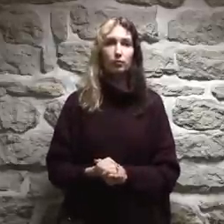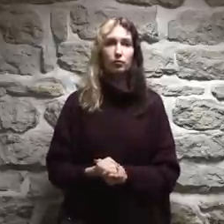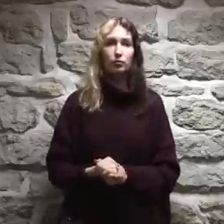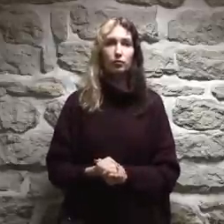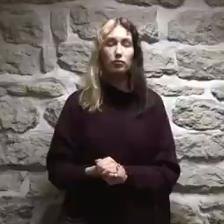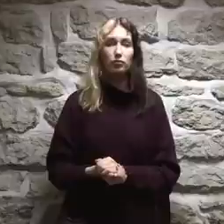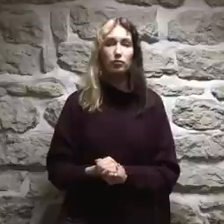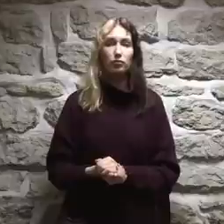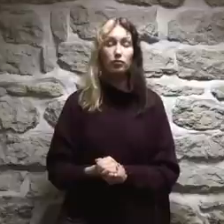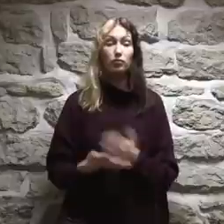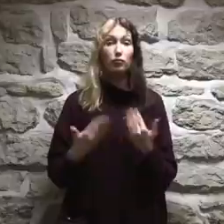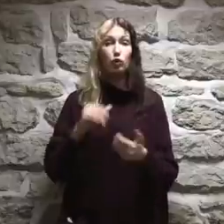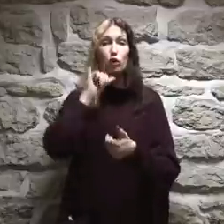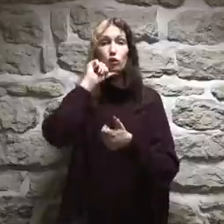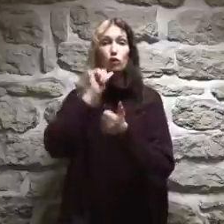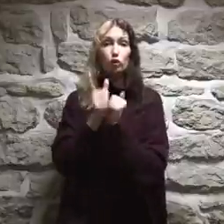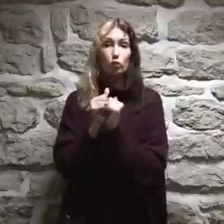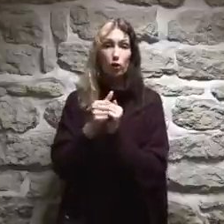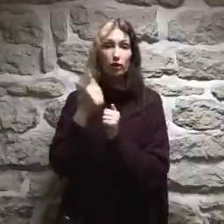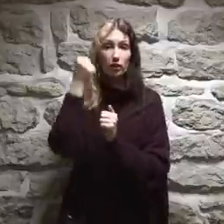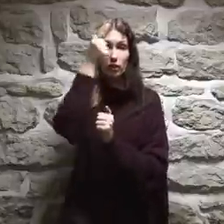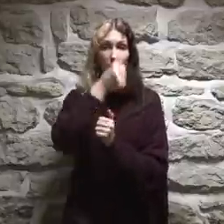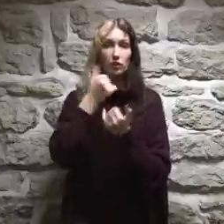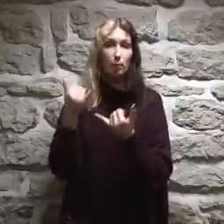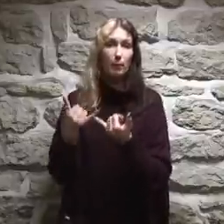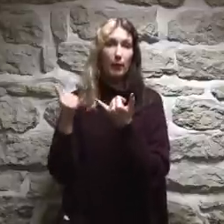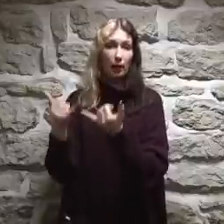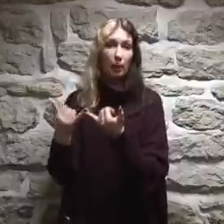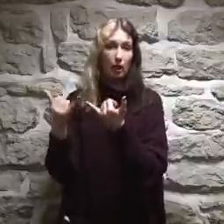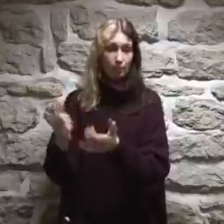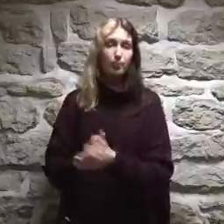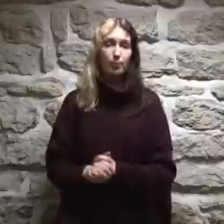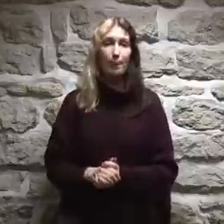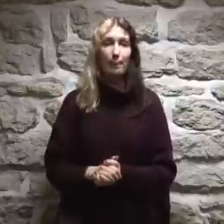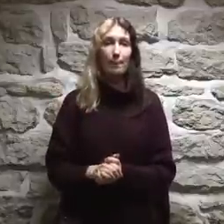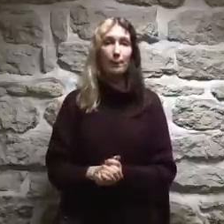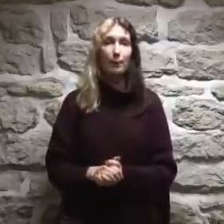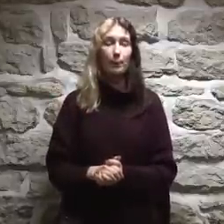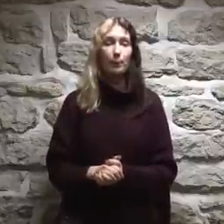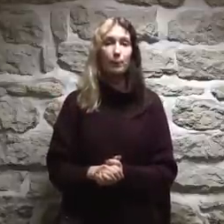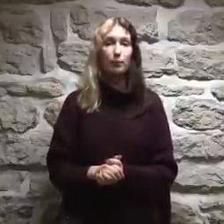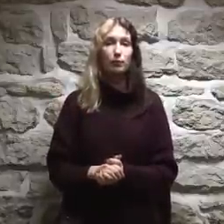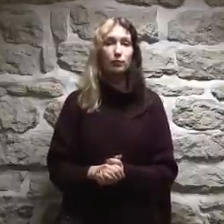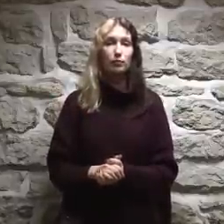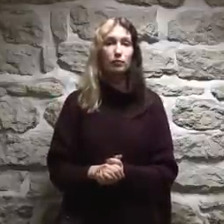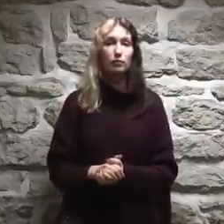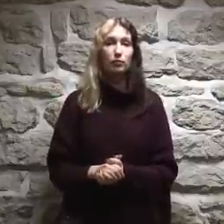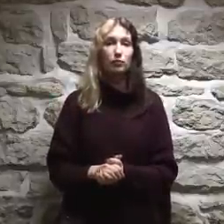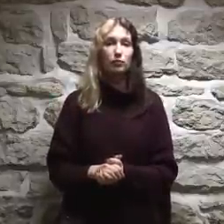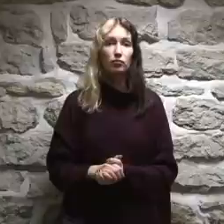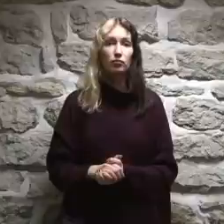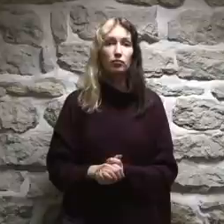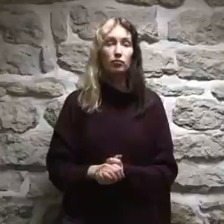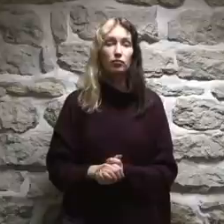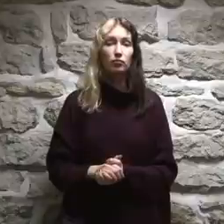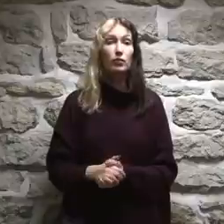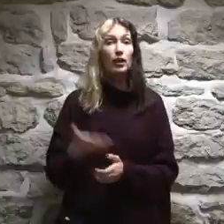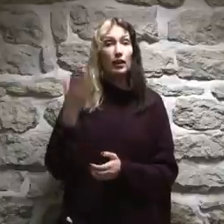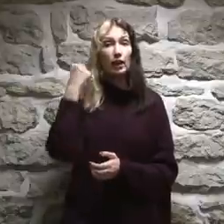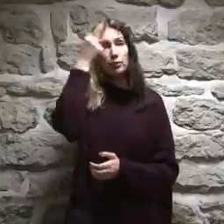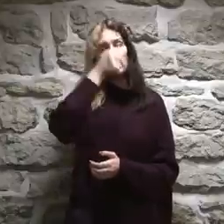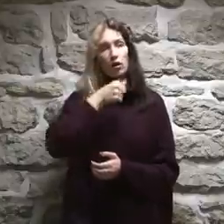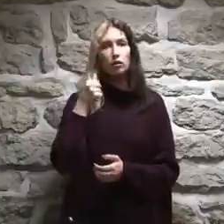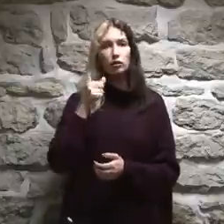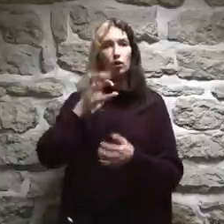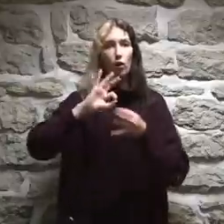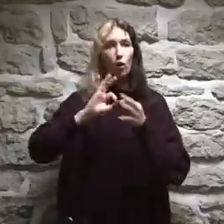rääkides spordi aastapreemiates, siis loomulikult nii nagu palju on tooni andnud eelmisel aastal